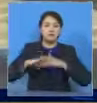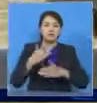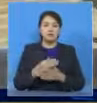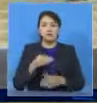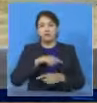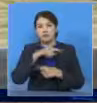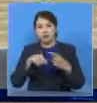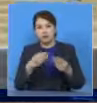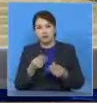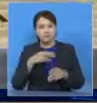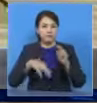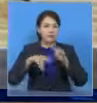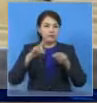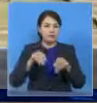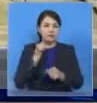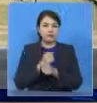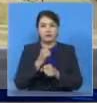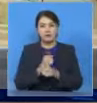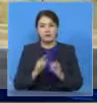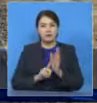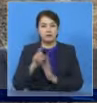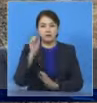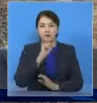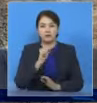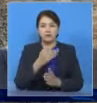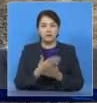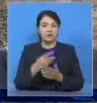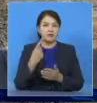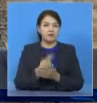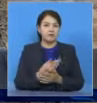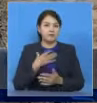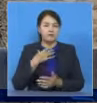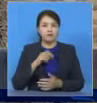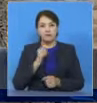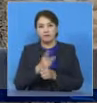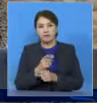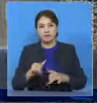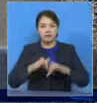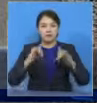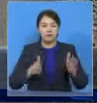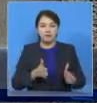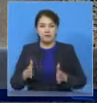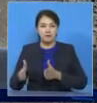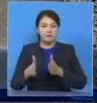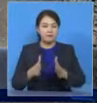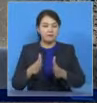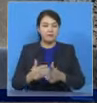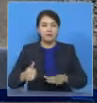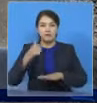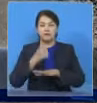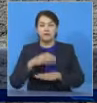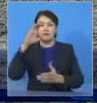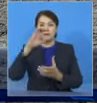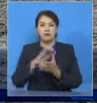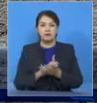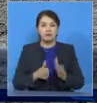спонсорских средств. Объекты были введены в эксплуатацию в начале августа. Одной из приоритетных задач является развитие дорожной инфраструктуры. Глава региона